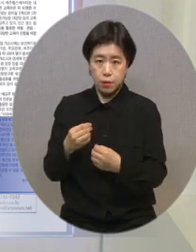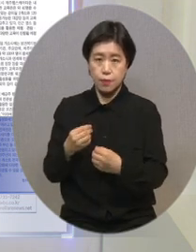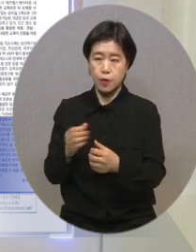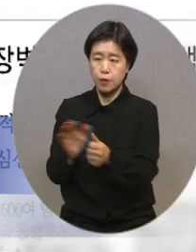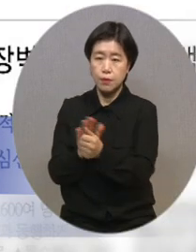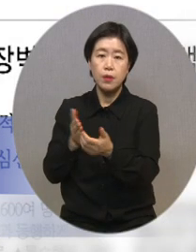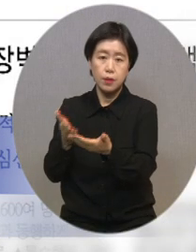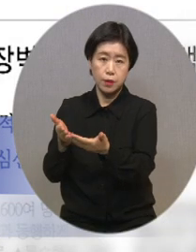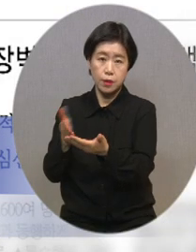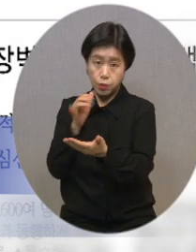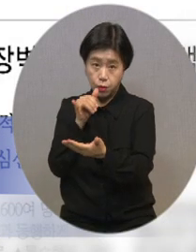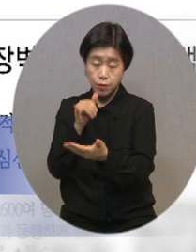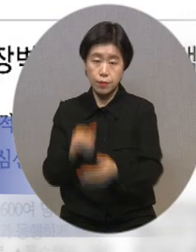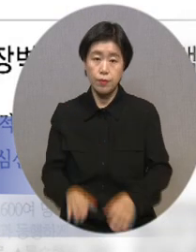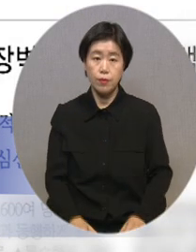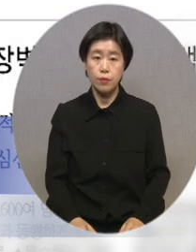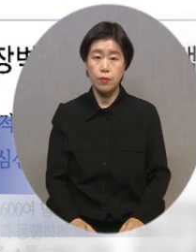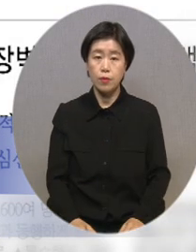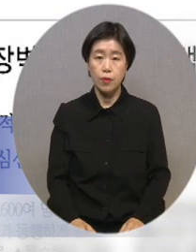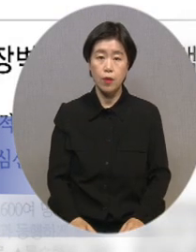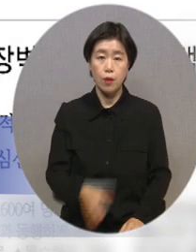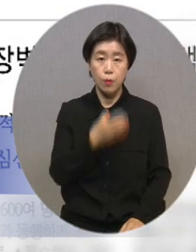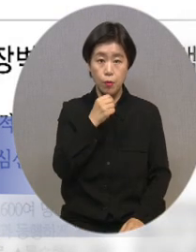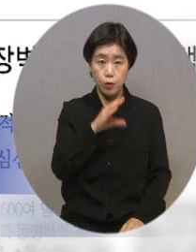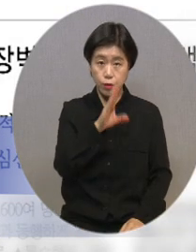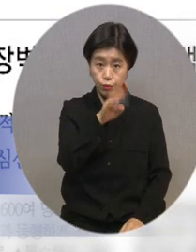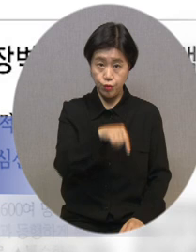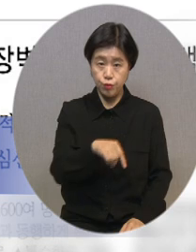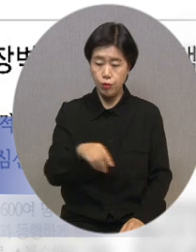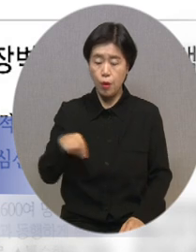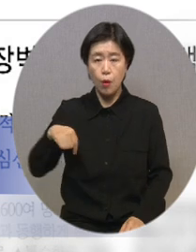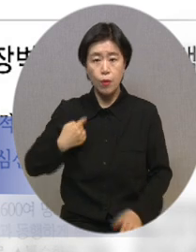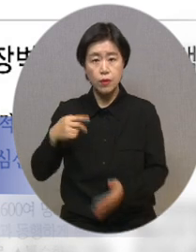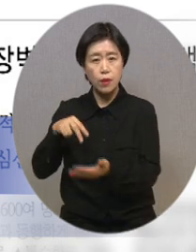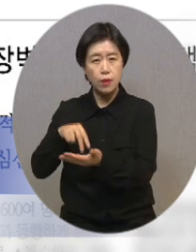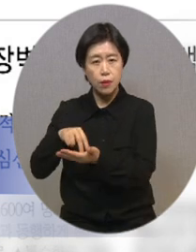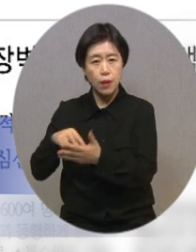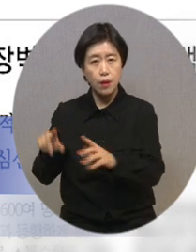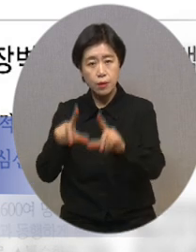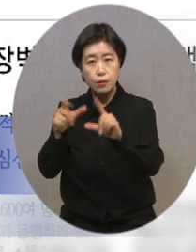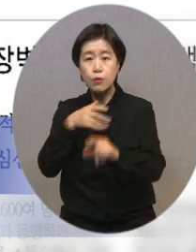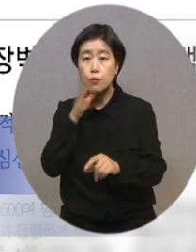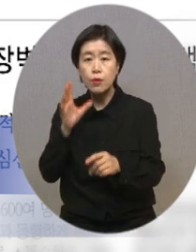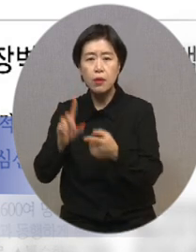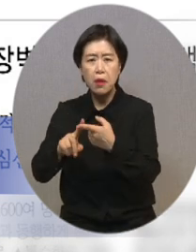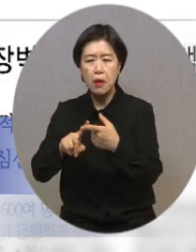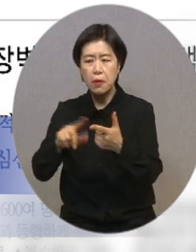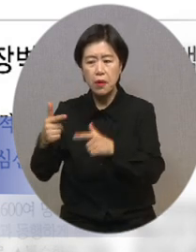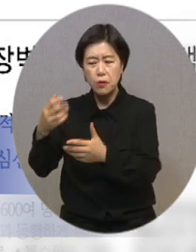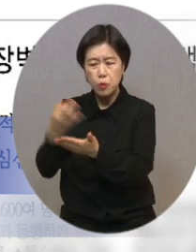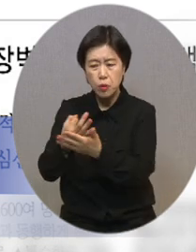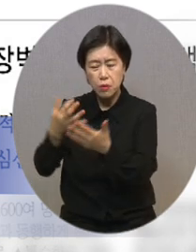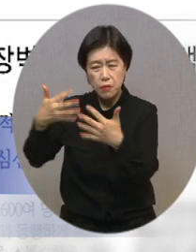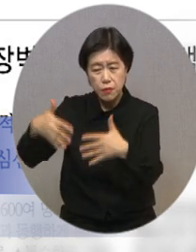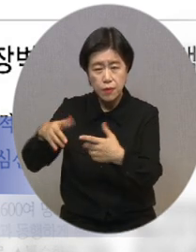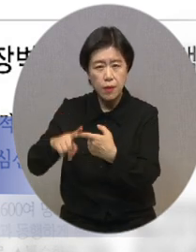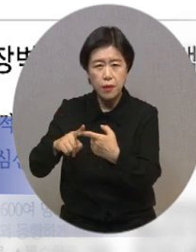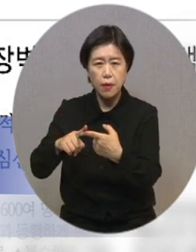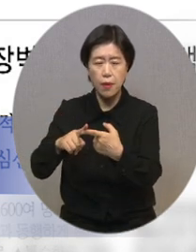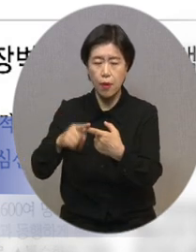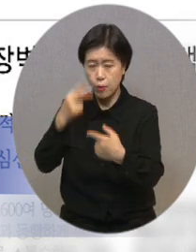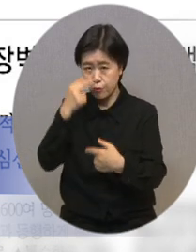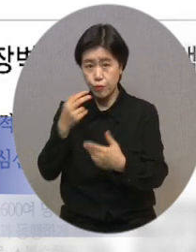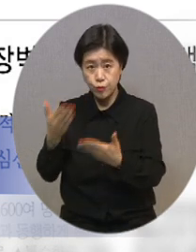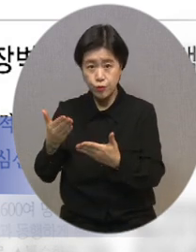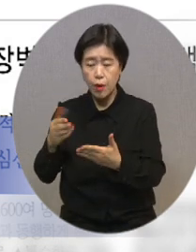수 있습니다 보건복지부가 도권 호인의 소득 기준을 폐지하고 누구나 신청이 가능토록 지침을